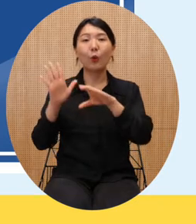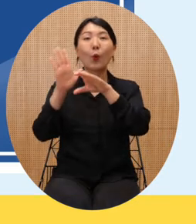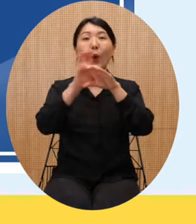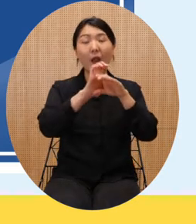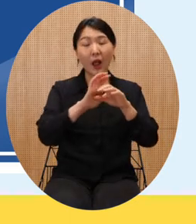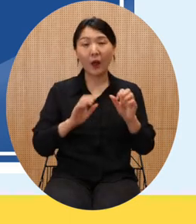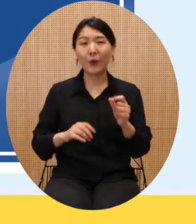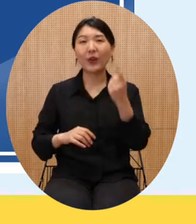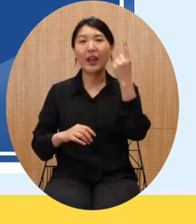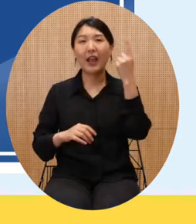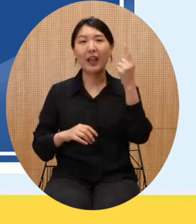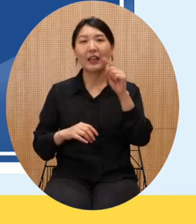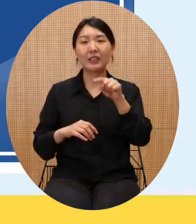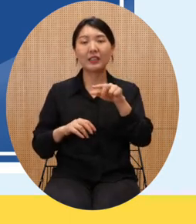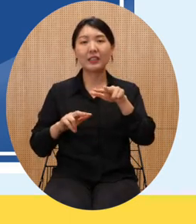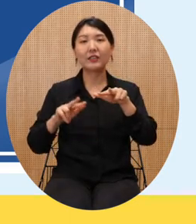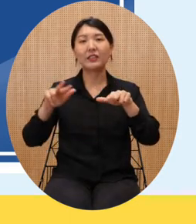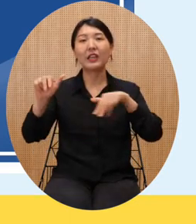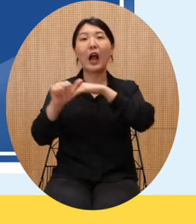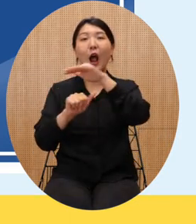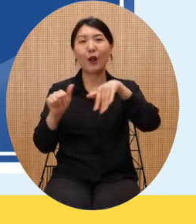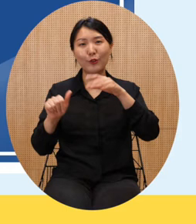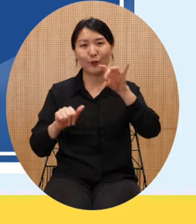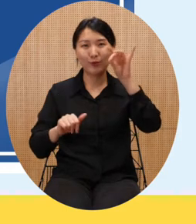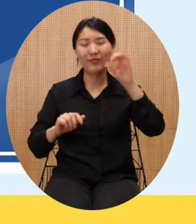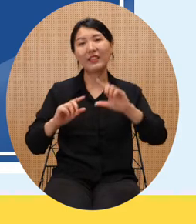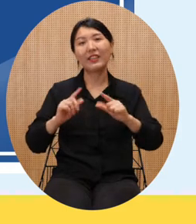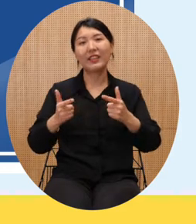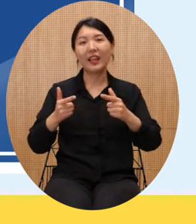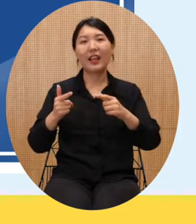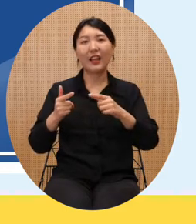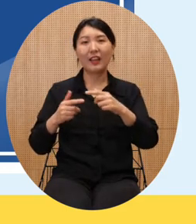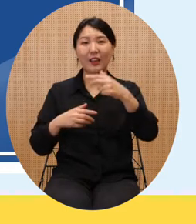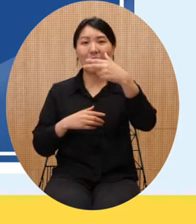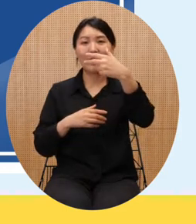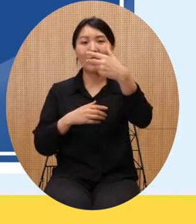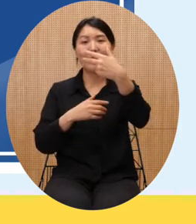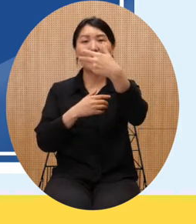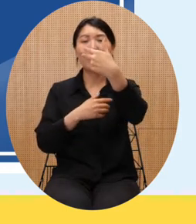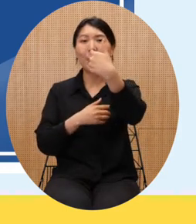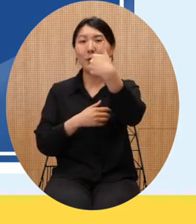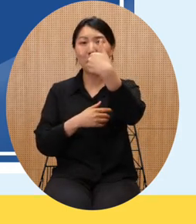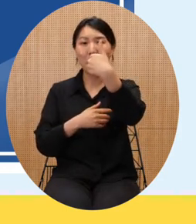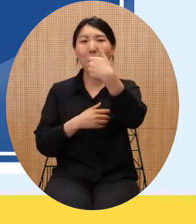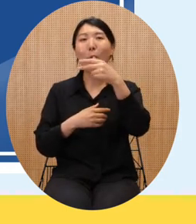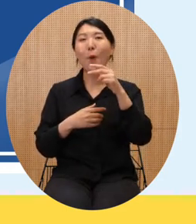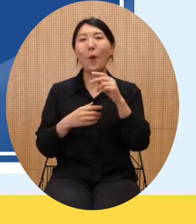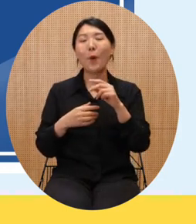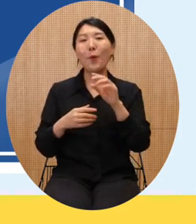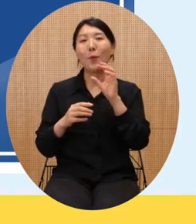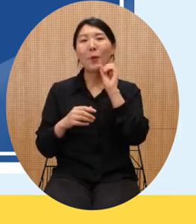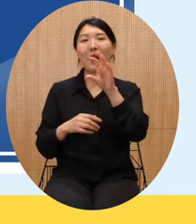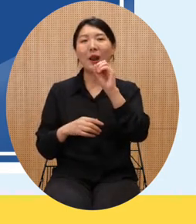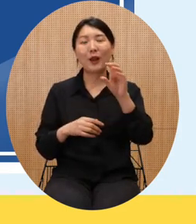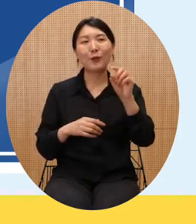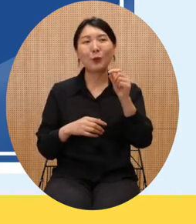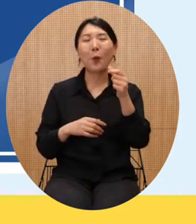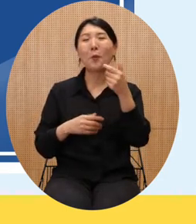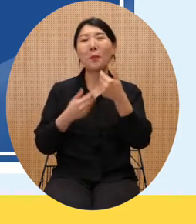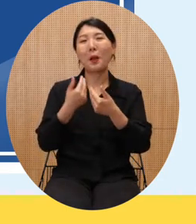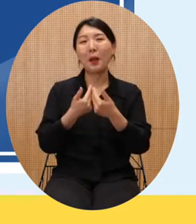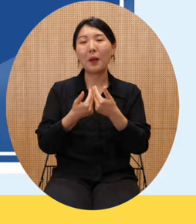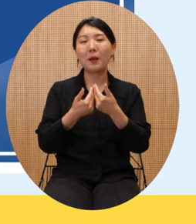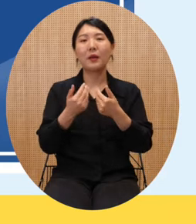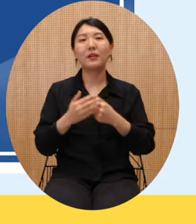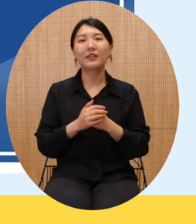이 코로나19로 인해 가지고 이런 상황이 처음 맞게 되는 건 아닌데 이 카메라를 보고 얘기하는 게 근데 언제나